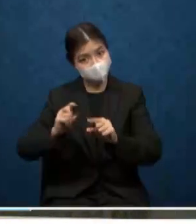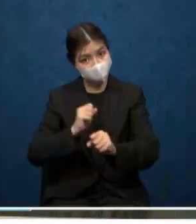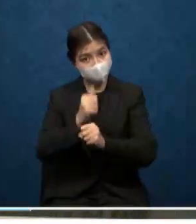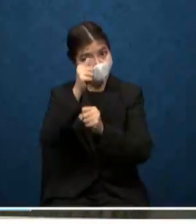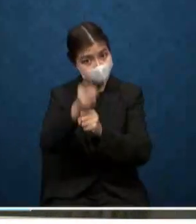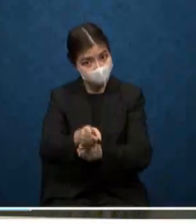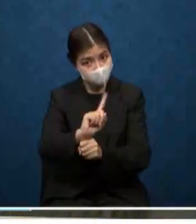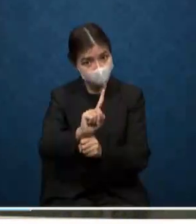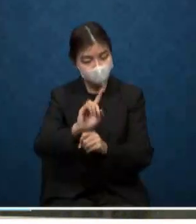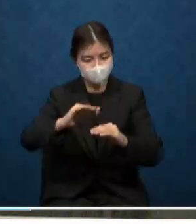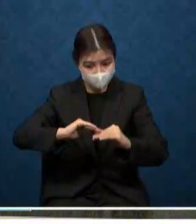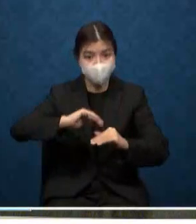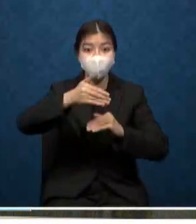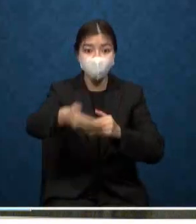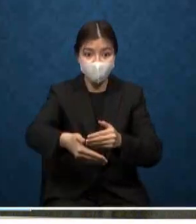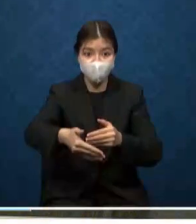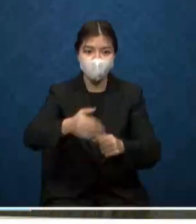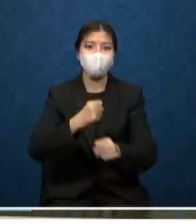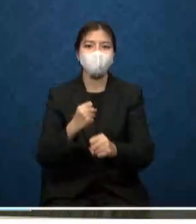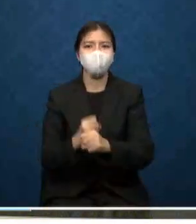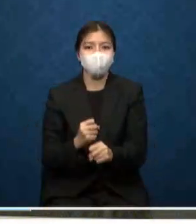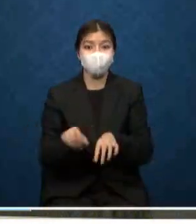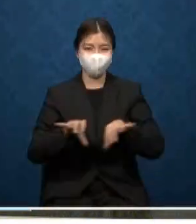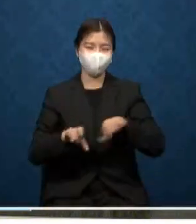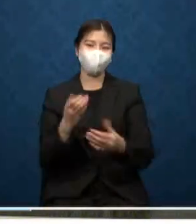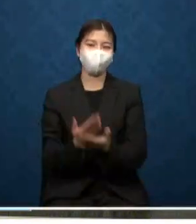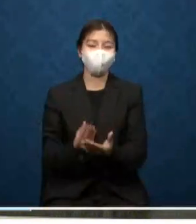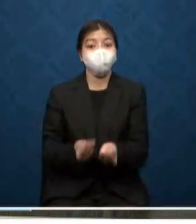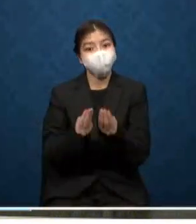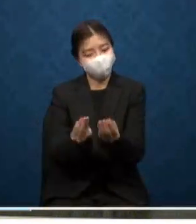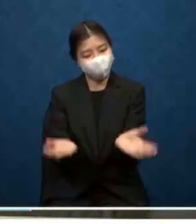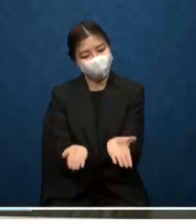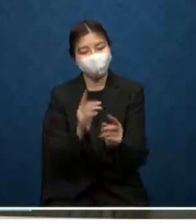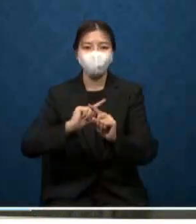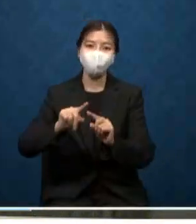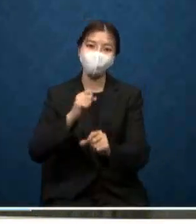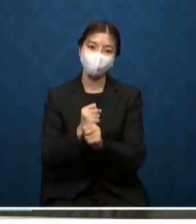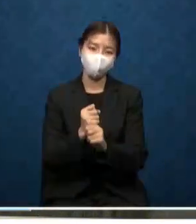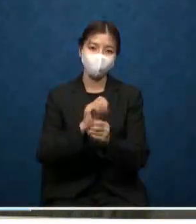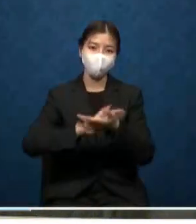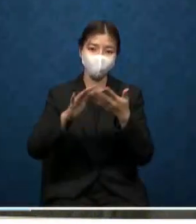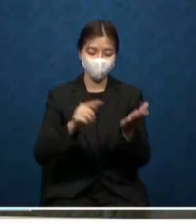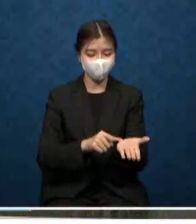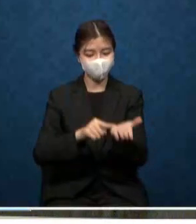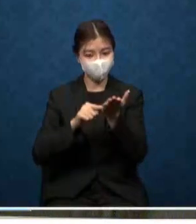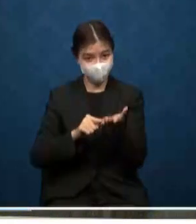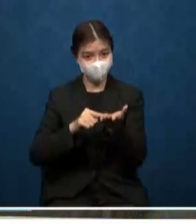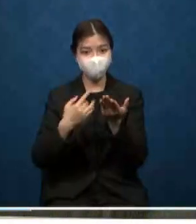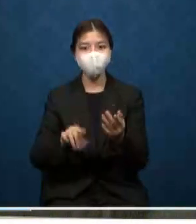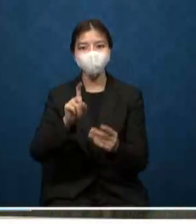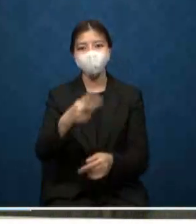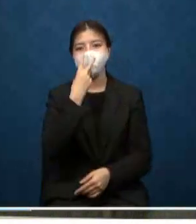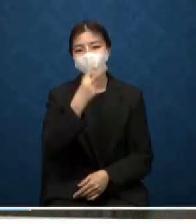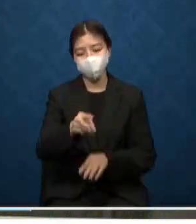แล้วหลังจากนั้นเมื่อได้รับการจัดสรรงบประมาณแล้วจริงๆจากขั้นตอนของการทำของงบประมาณก็คงจะต้องไปดู